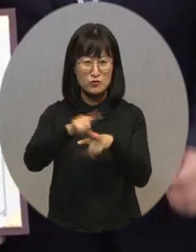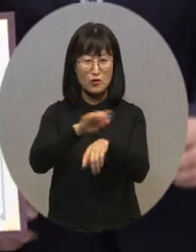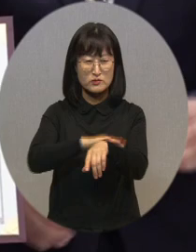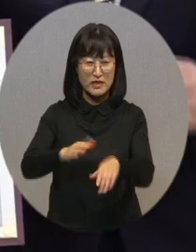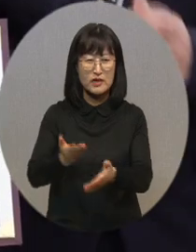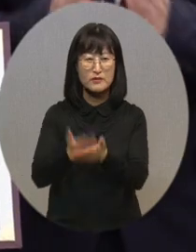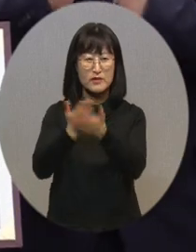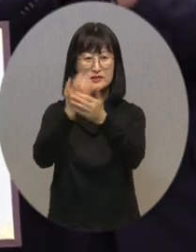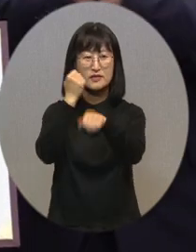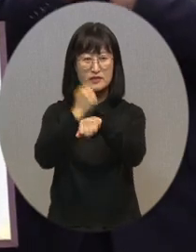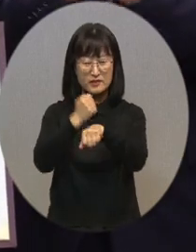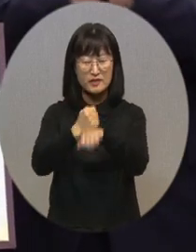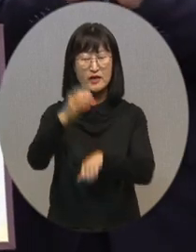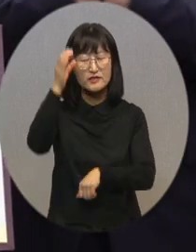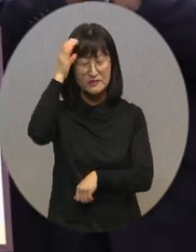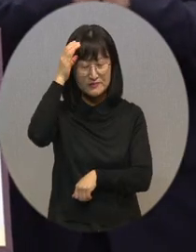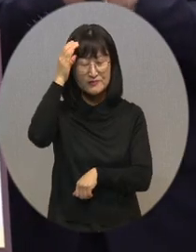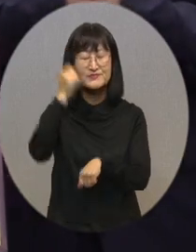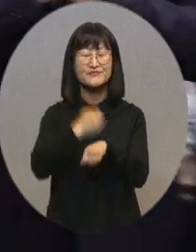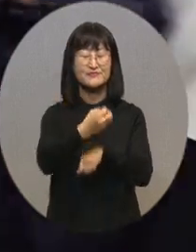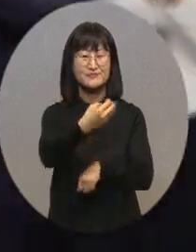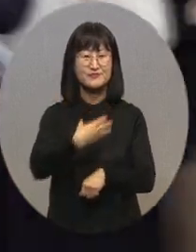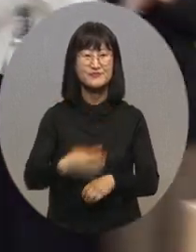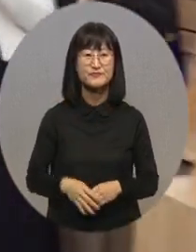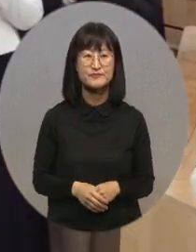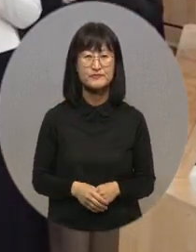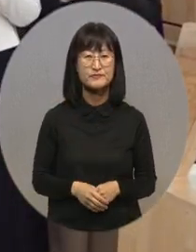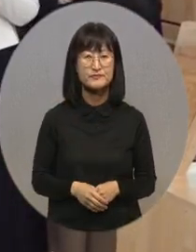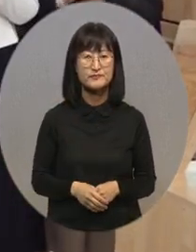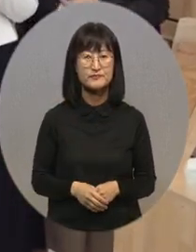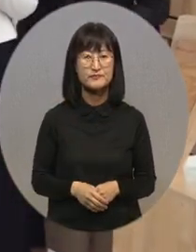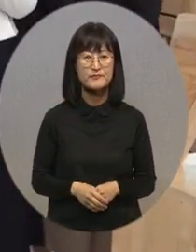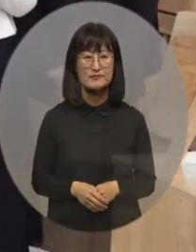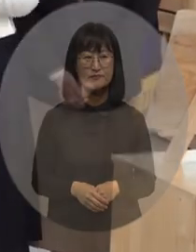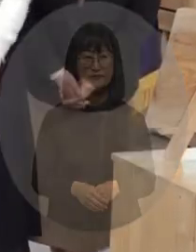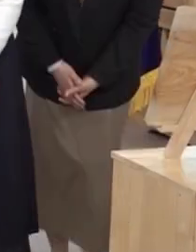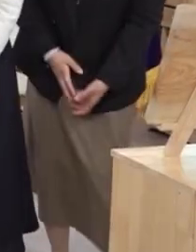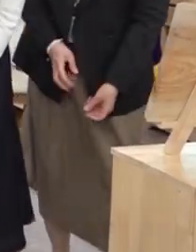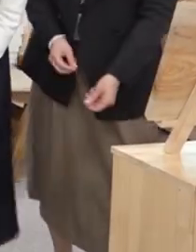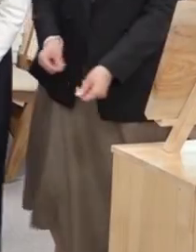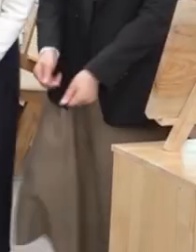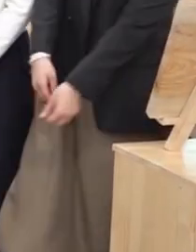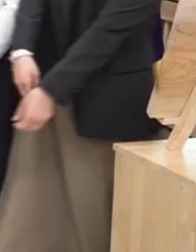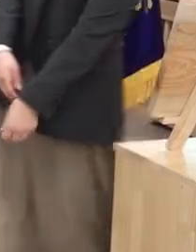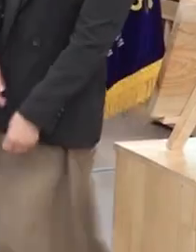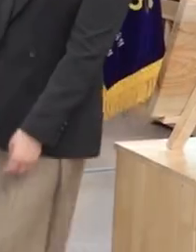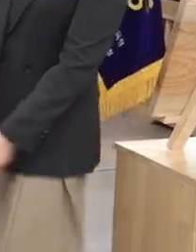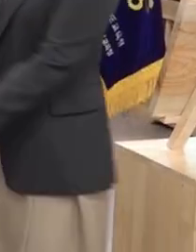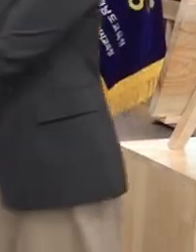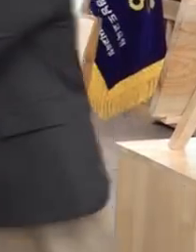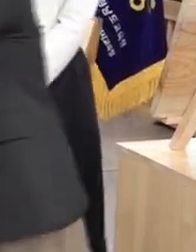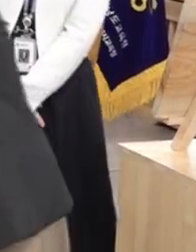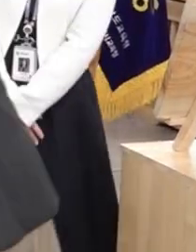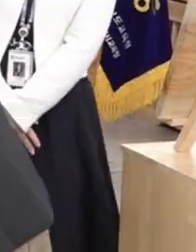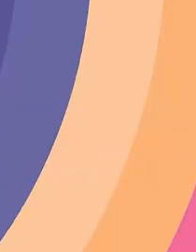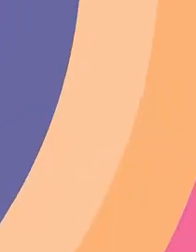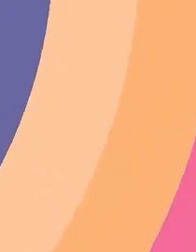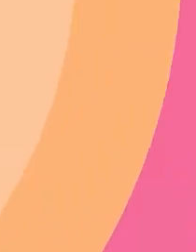함께 만들어가기를 기대한다고 말했습니다. 복지TV 뉴스 이윤희입니다.